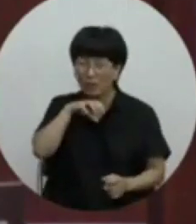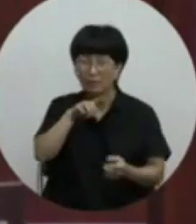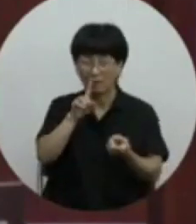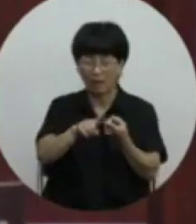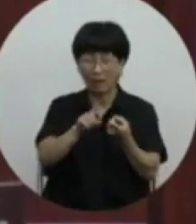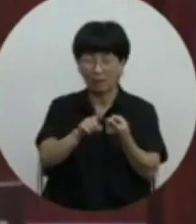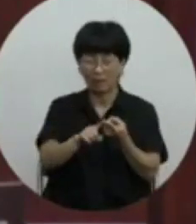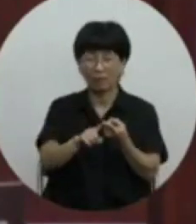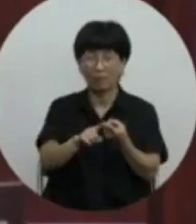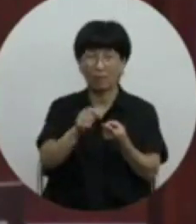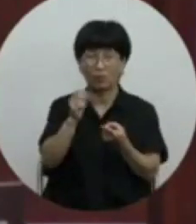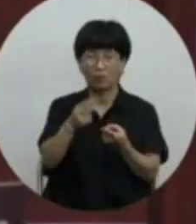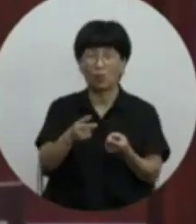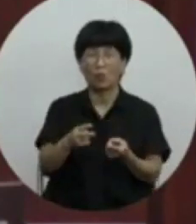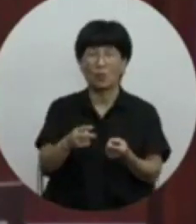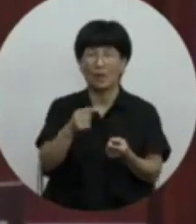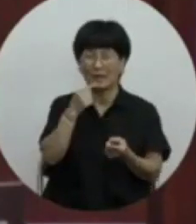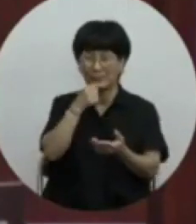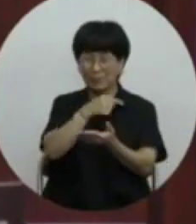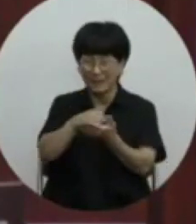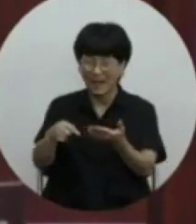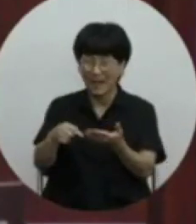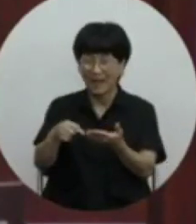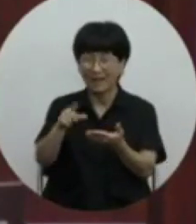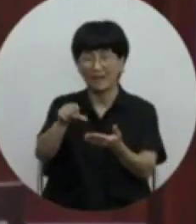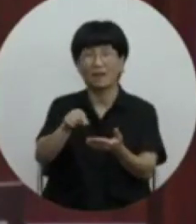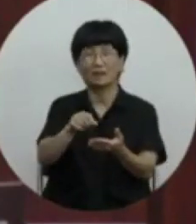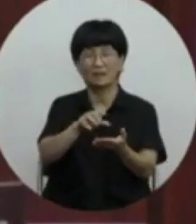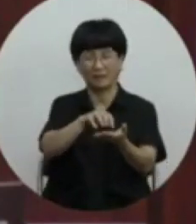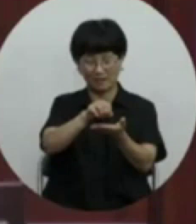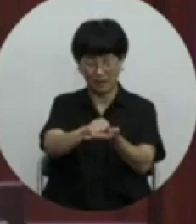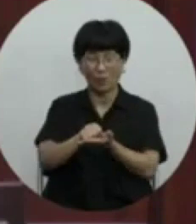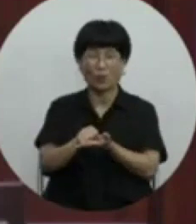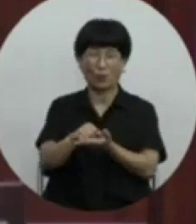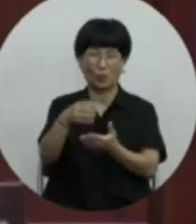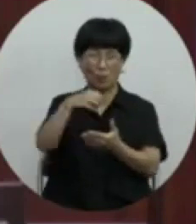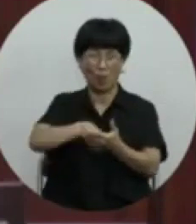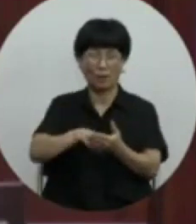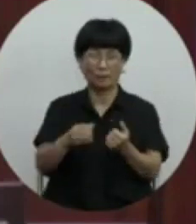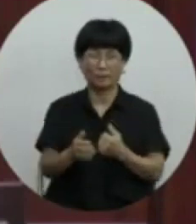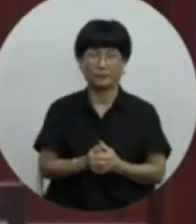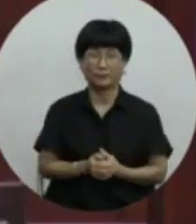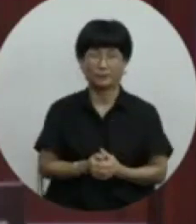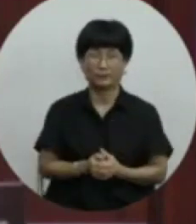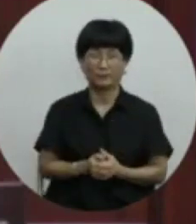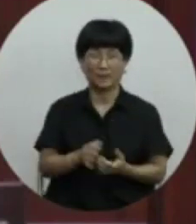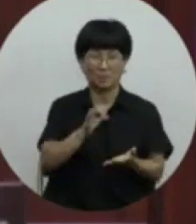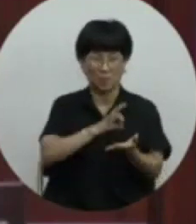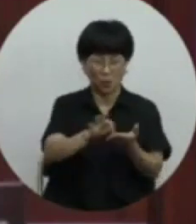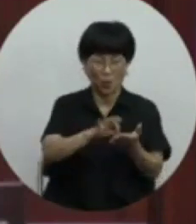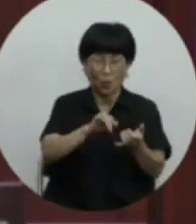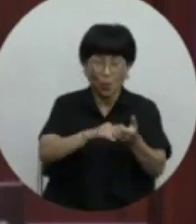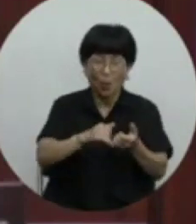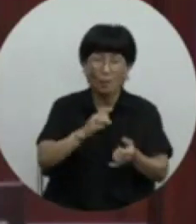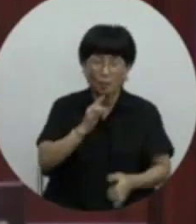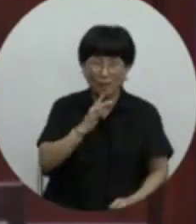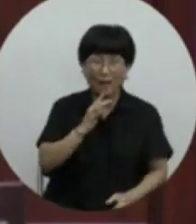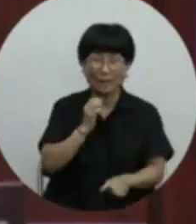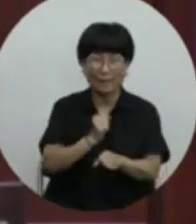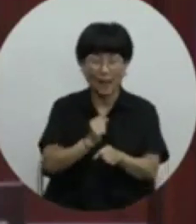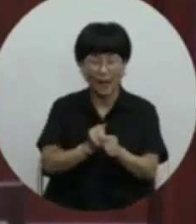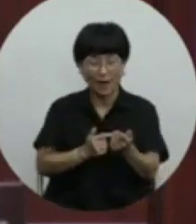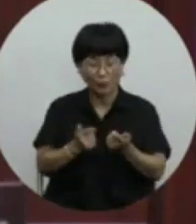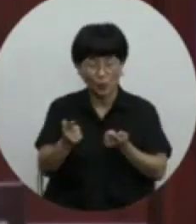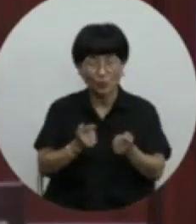재난 재해관리 운영을 위한 사업이 반영되었습니다. 불효 불급한 지출은 줄여 예산 구조조정을